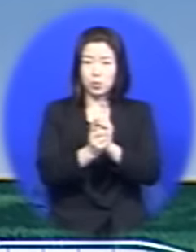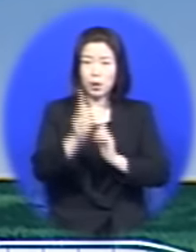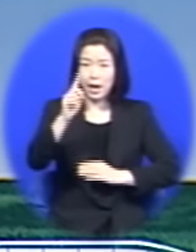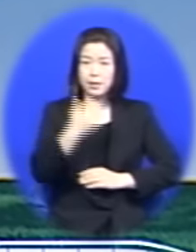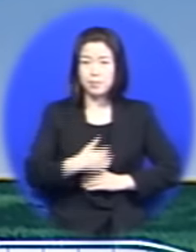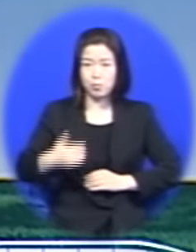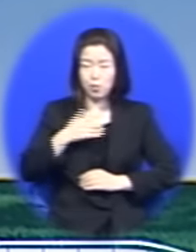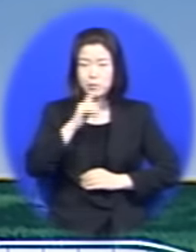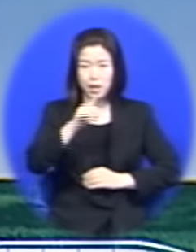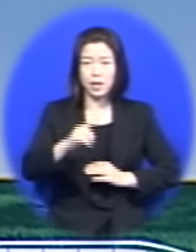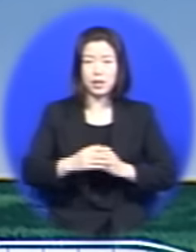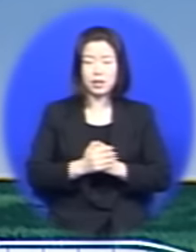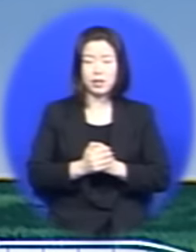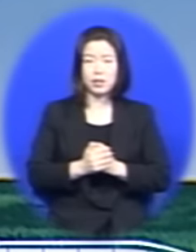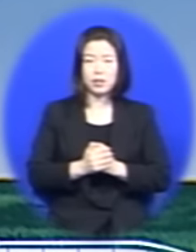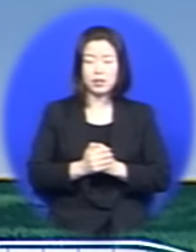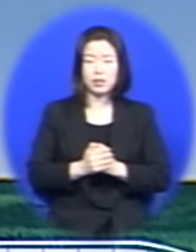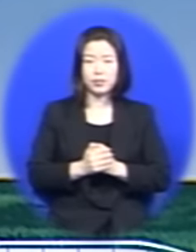거예요.